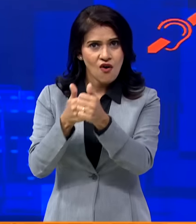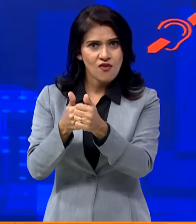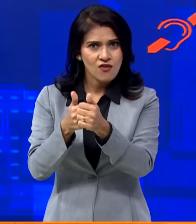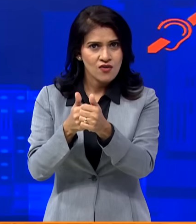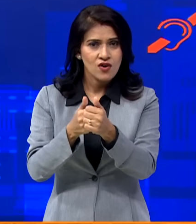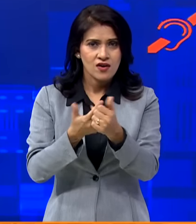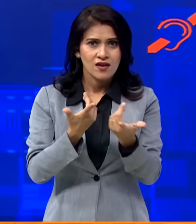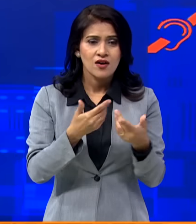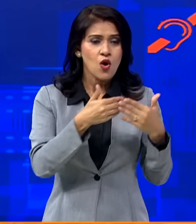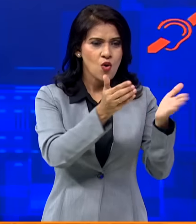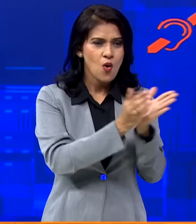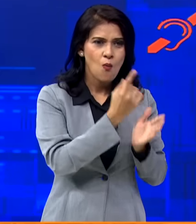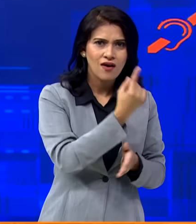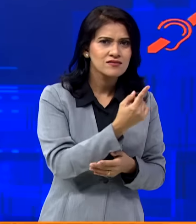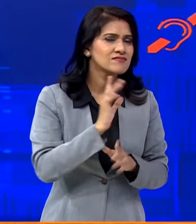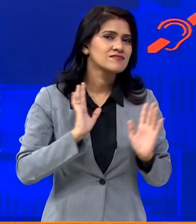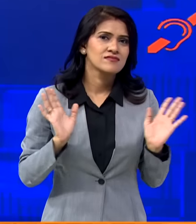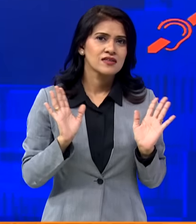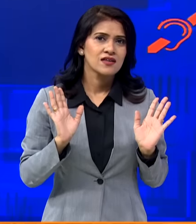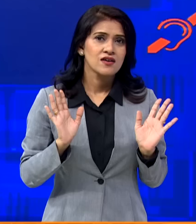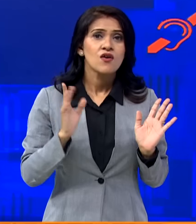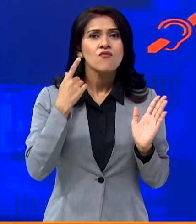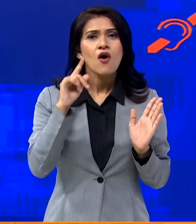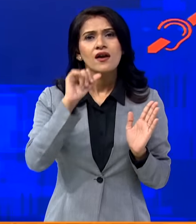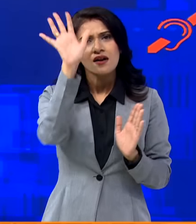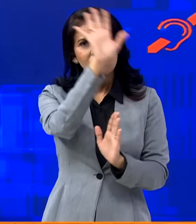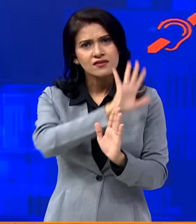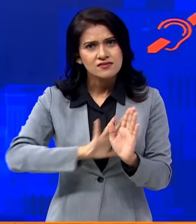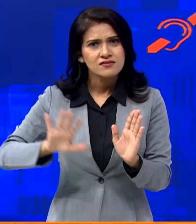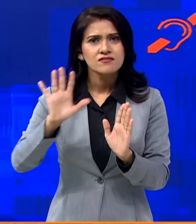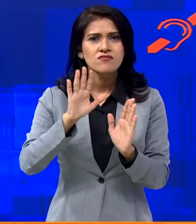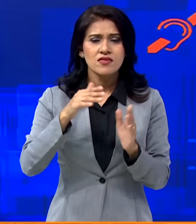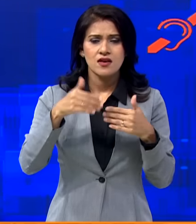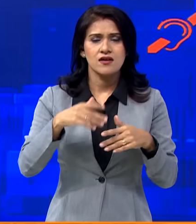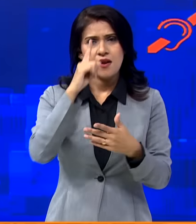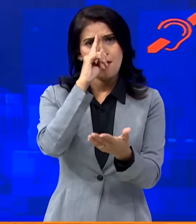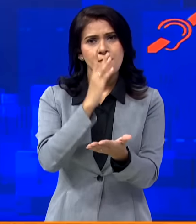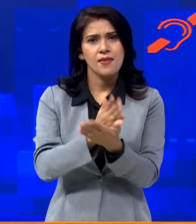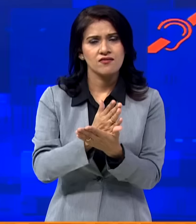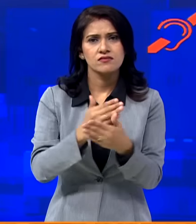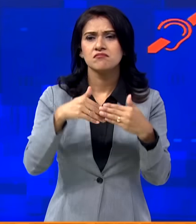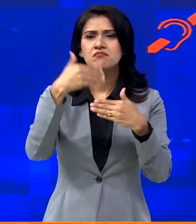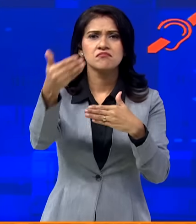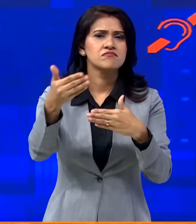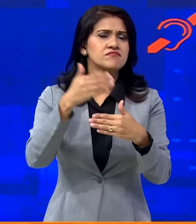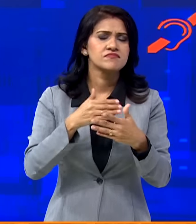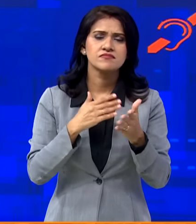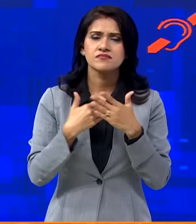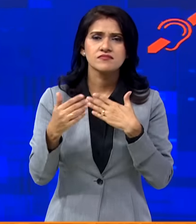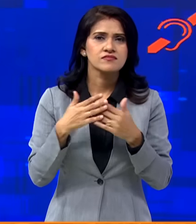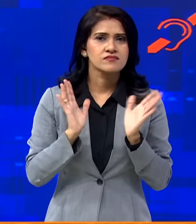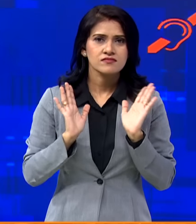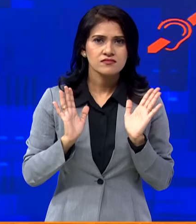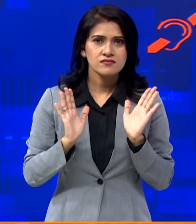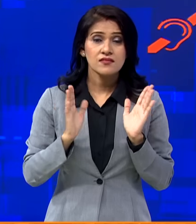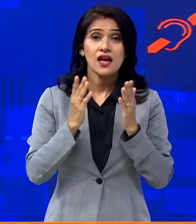और माफ करना वह तो देश की सरहद में भी उसे बांधा नहीं जा सकता है कोई भी सूफी संत